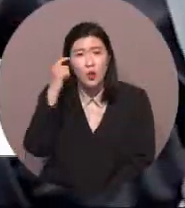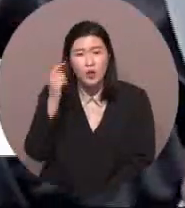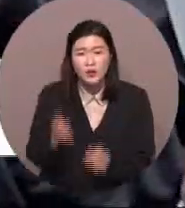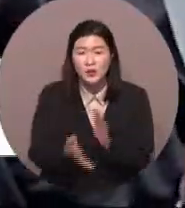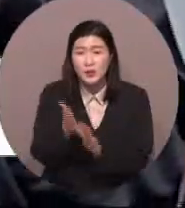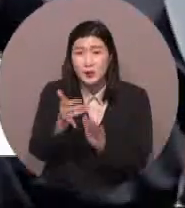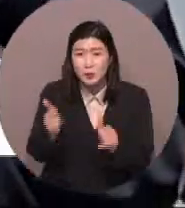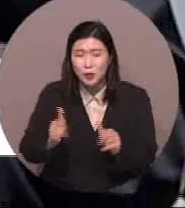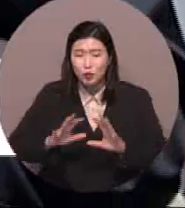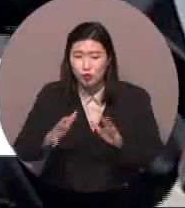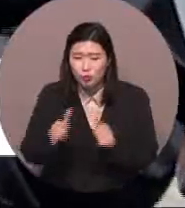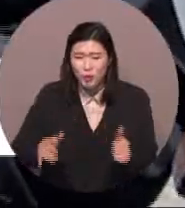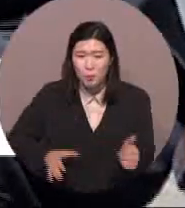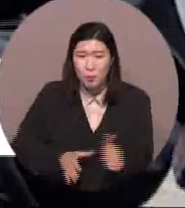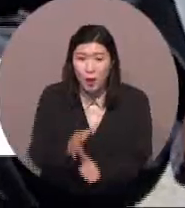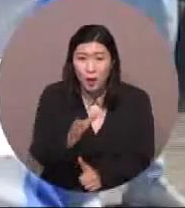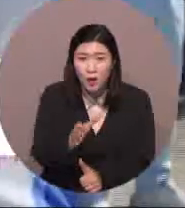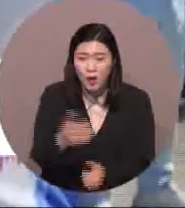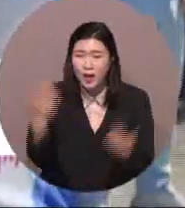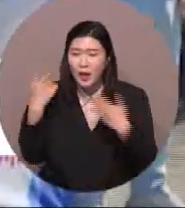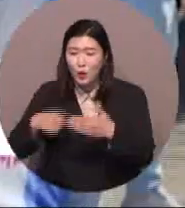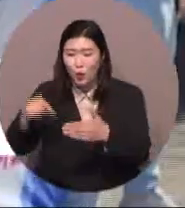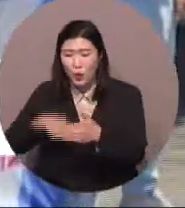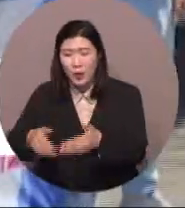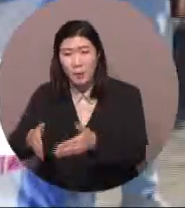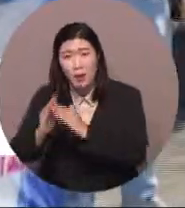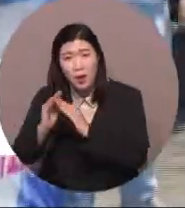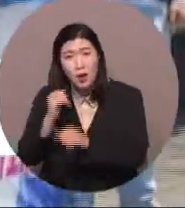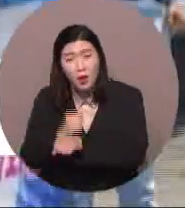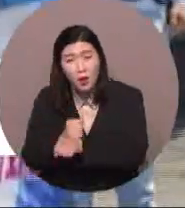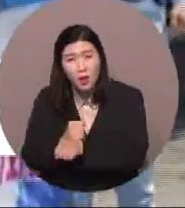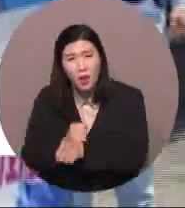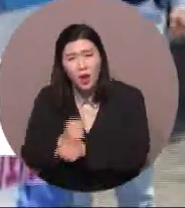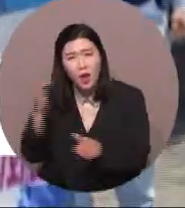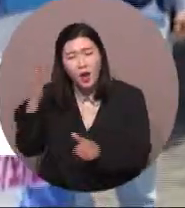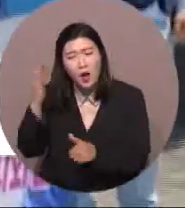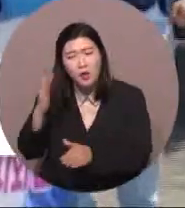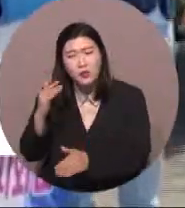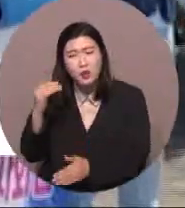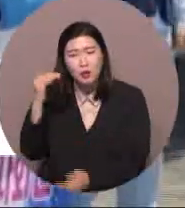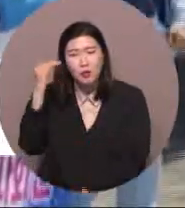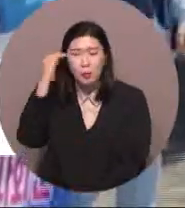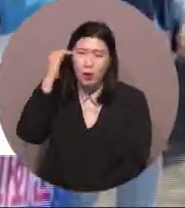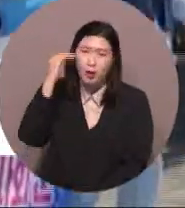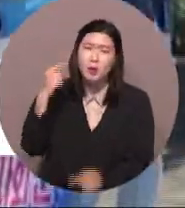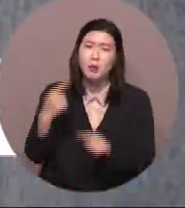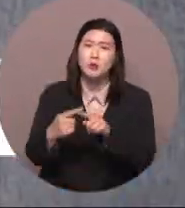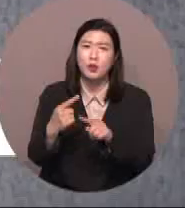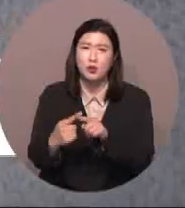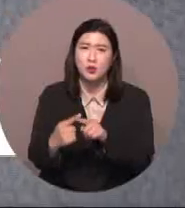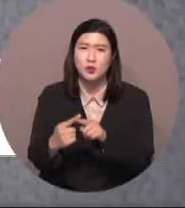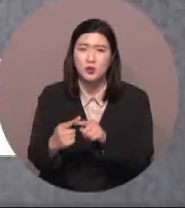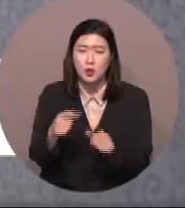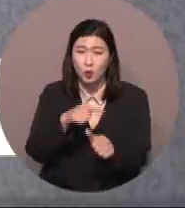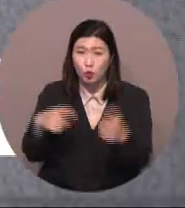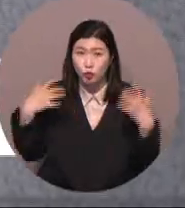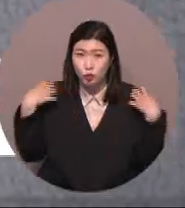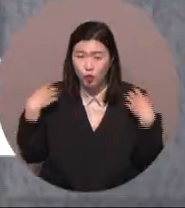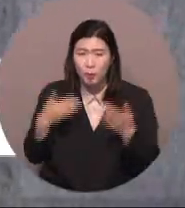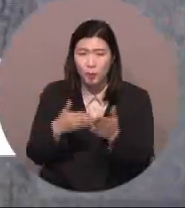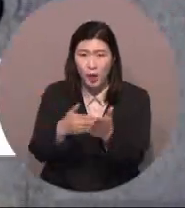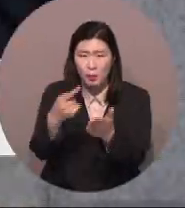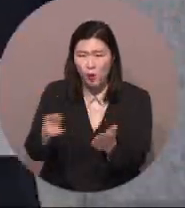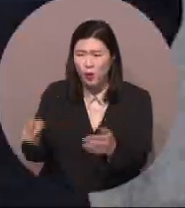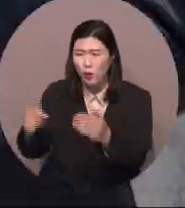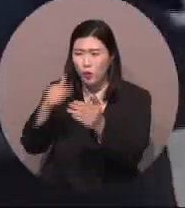학살한 전두환 씨의 방문 기념비가 학생들이 자라나는 공간에 있는 것은 반 교육적 이라며 대전시교육청 의 철거를 촉구하는